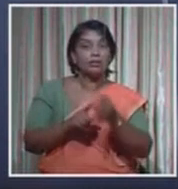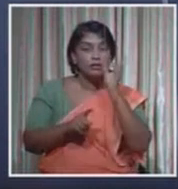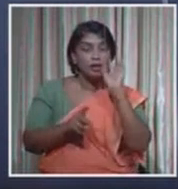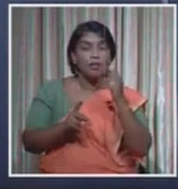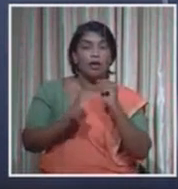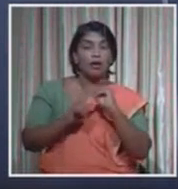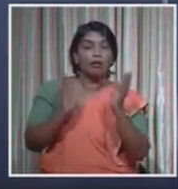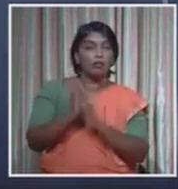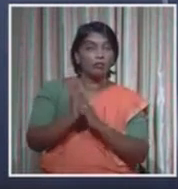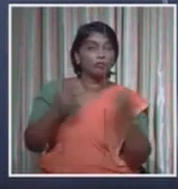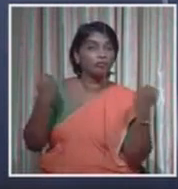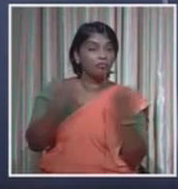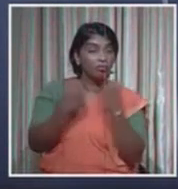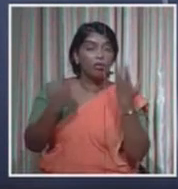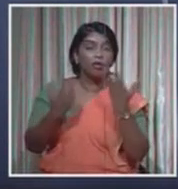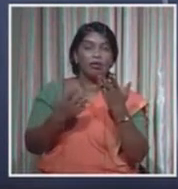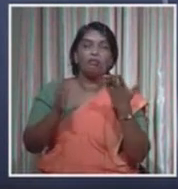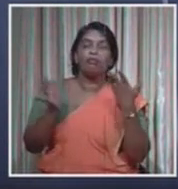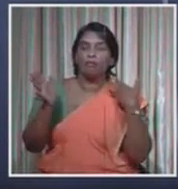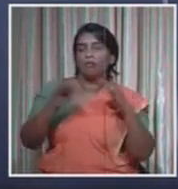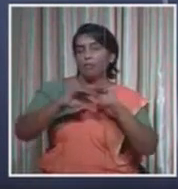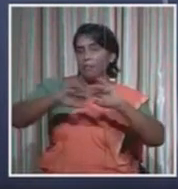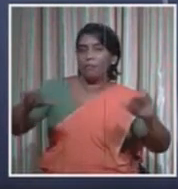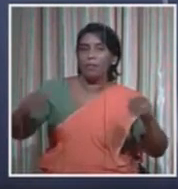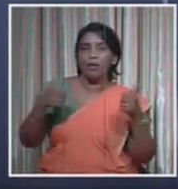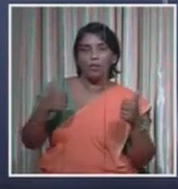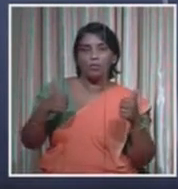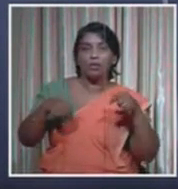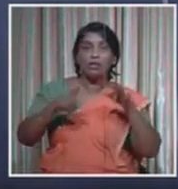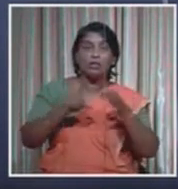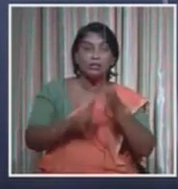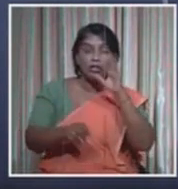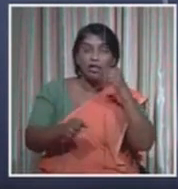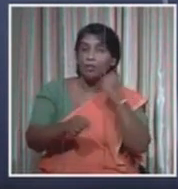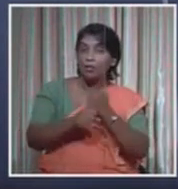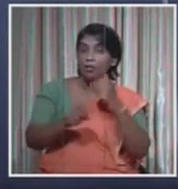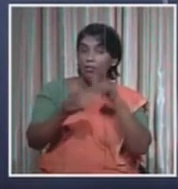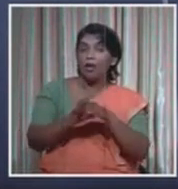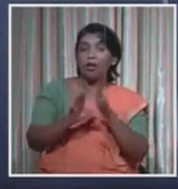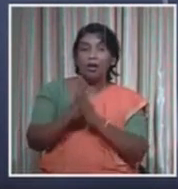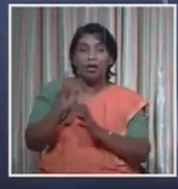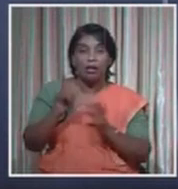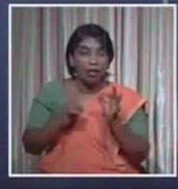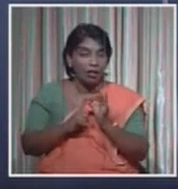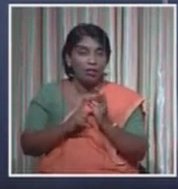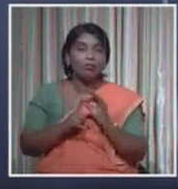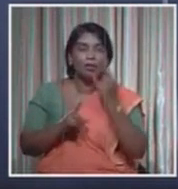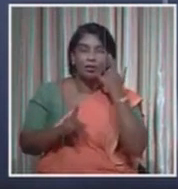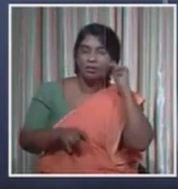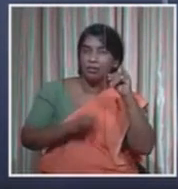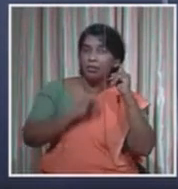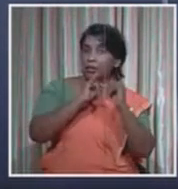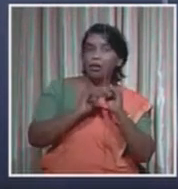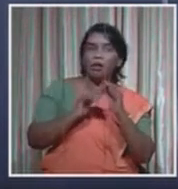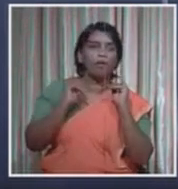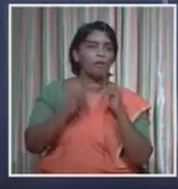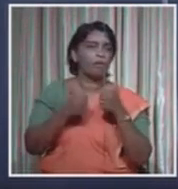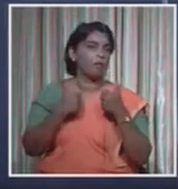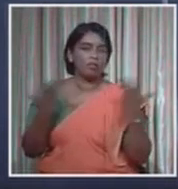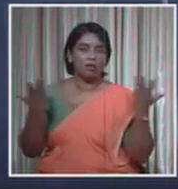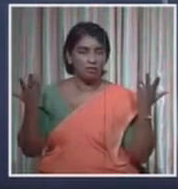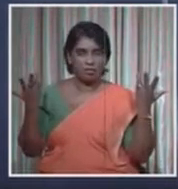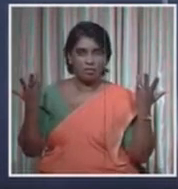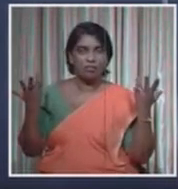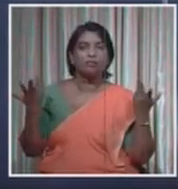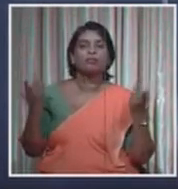අගමැති රණ්ඩු වෙච්ච වෙලාව බේරගන්න එක හොඳයි. අනේ ජනාධිපතිගේ ආණ්ඩුවේ ඇමතිවරයෙක් යම් විවේචනය කරම හොඳ නෑ.